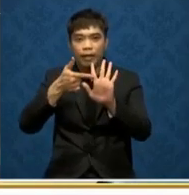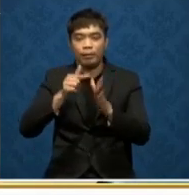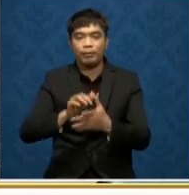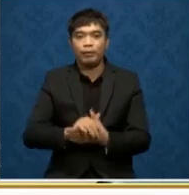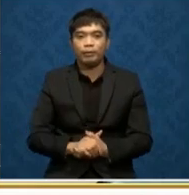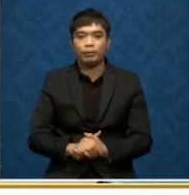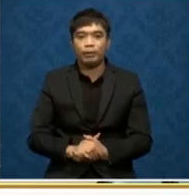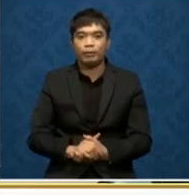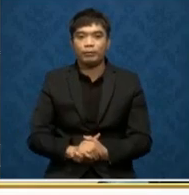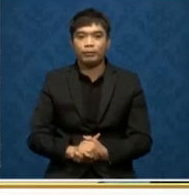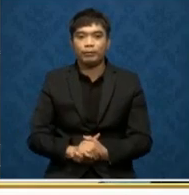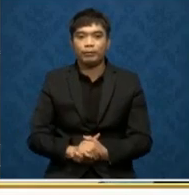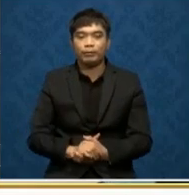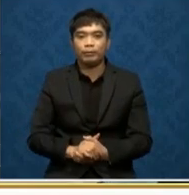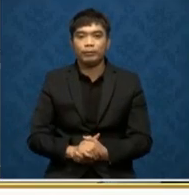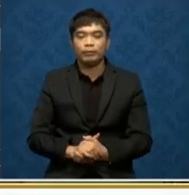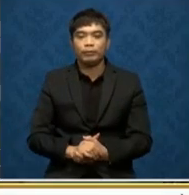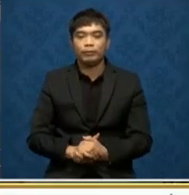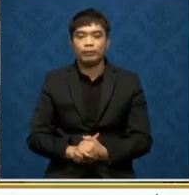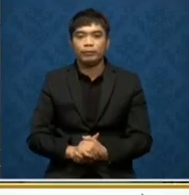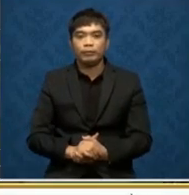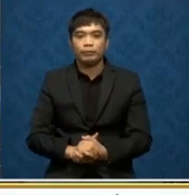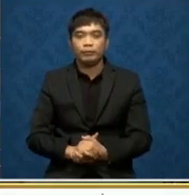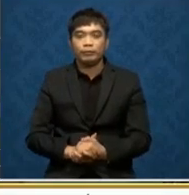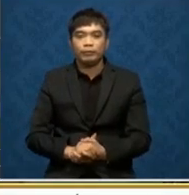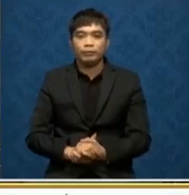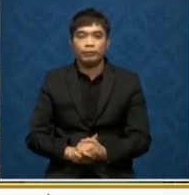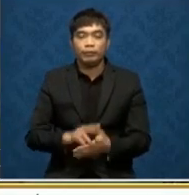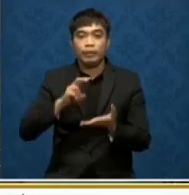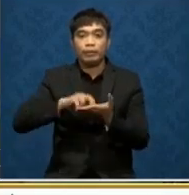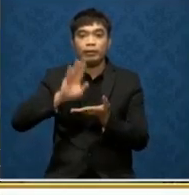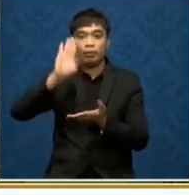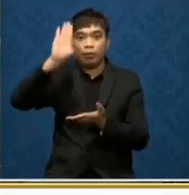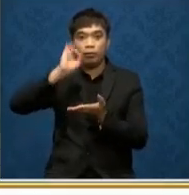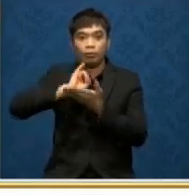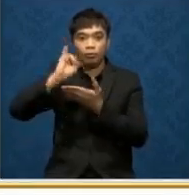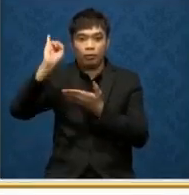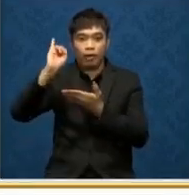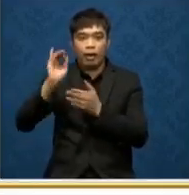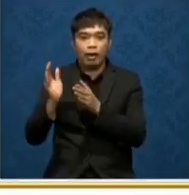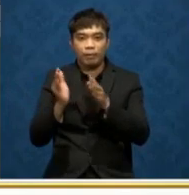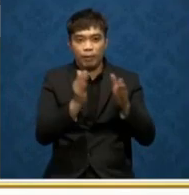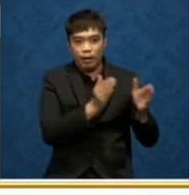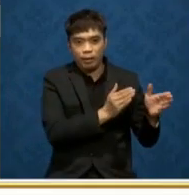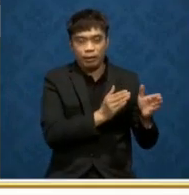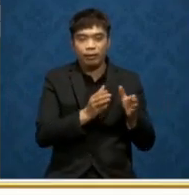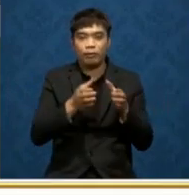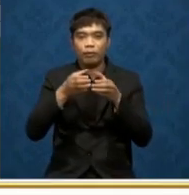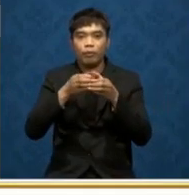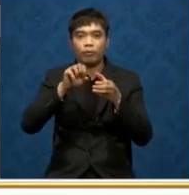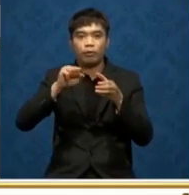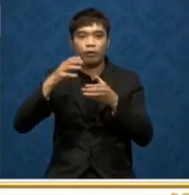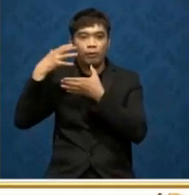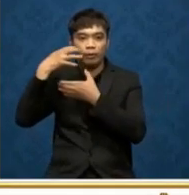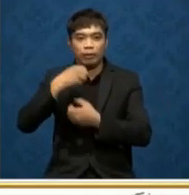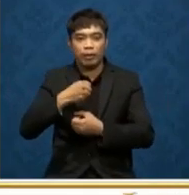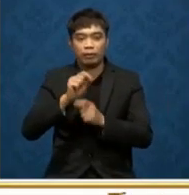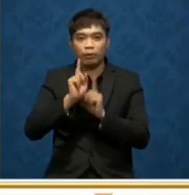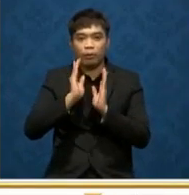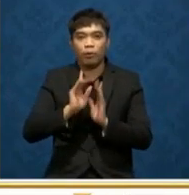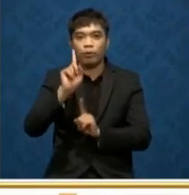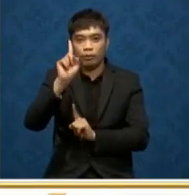ขอผู้รับรองครับ ครับมีผู้รับรองถูกต้องนะครับต่อไปพรรคประชาธิปัตย์1ท่านครับ เ